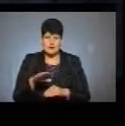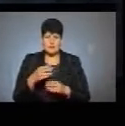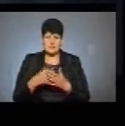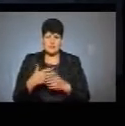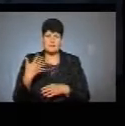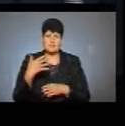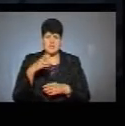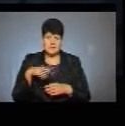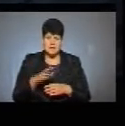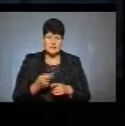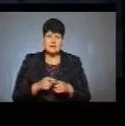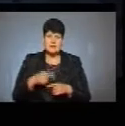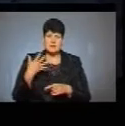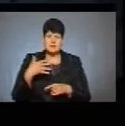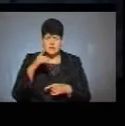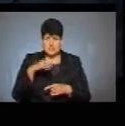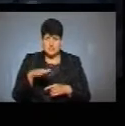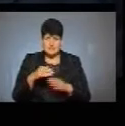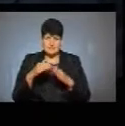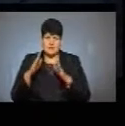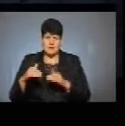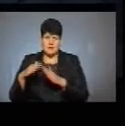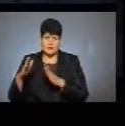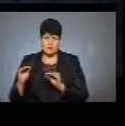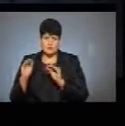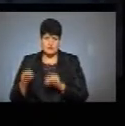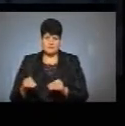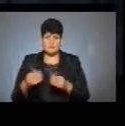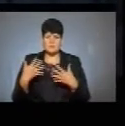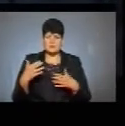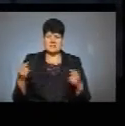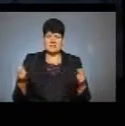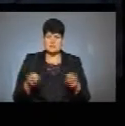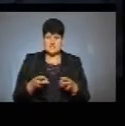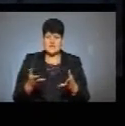навіть 50. Це 50 потрібно наметів поставити, 50 спеціальних